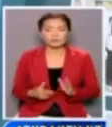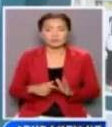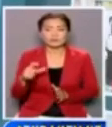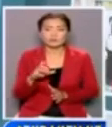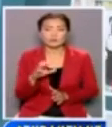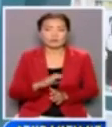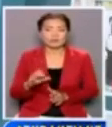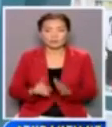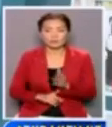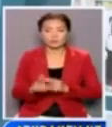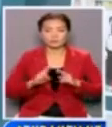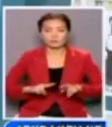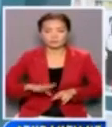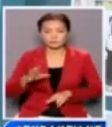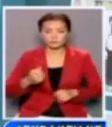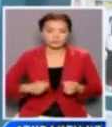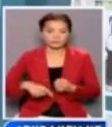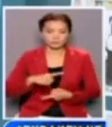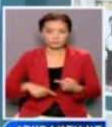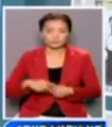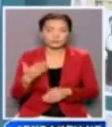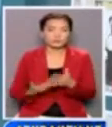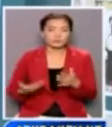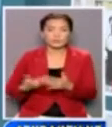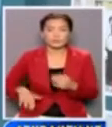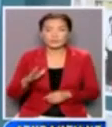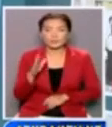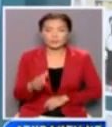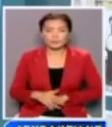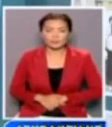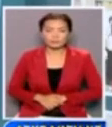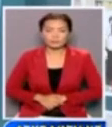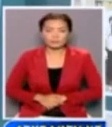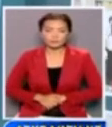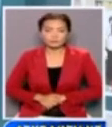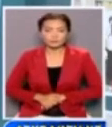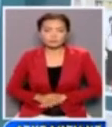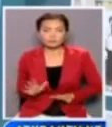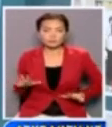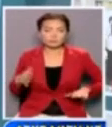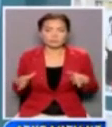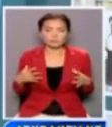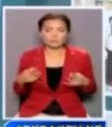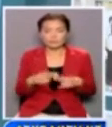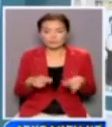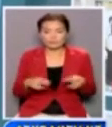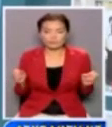традиционно работы и мы разъясняем на этих семена от на этом семинаре